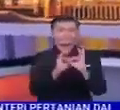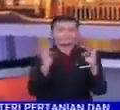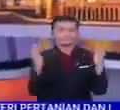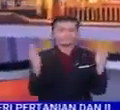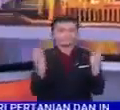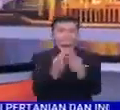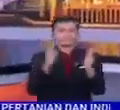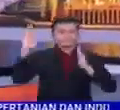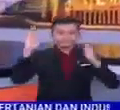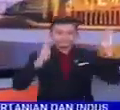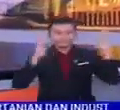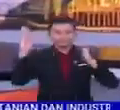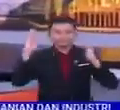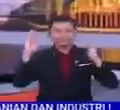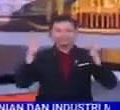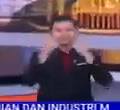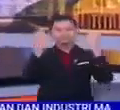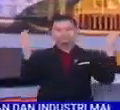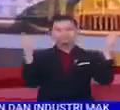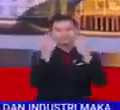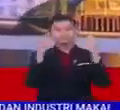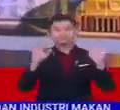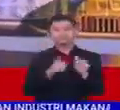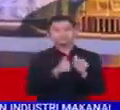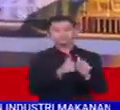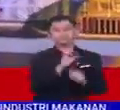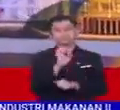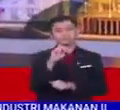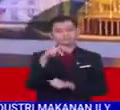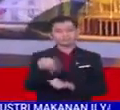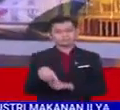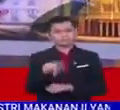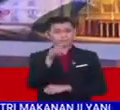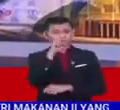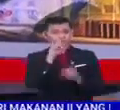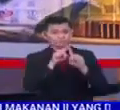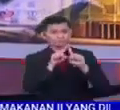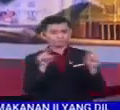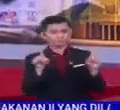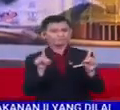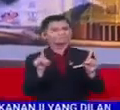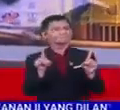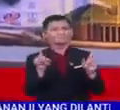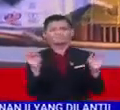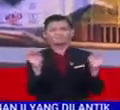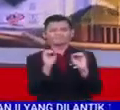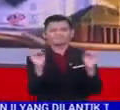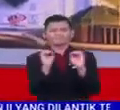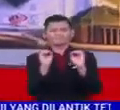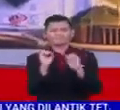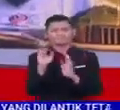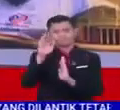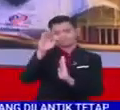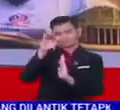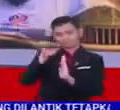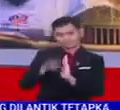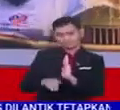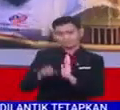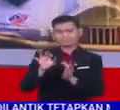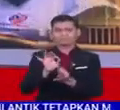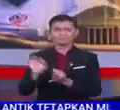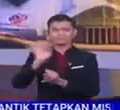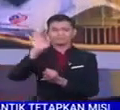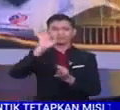Malaysia. Meskipun sambutan dilakukan dengan pematuhan SOP yang ketat, namun perkara itu tidak mematahkan semangat kebersamaan